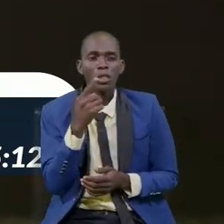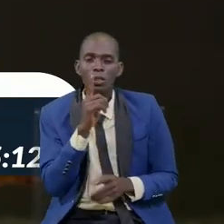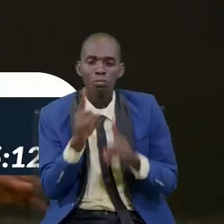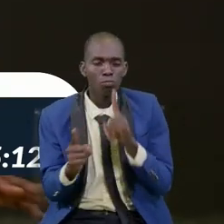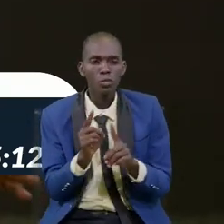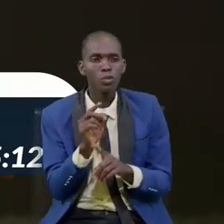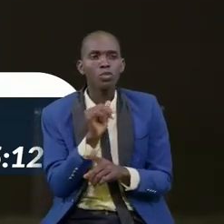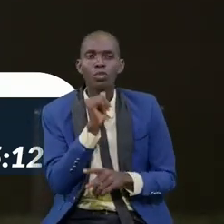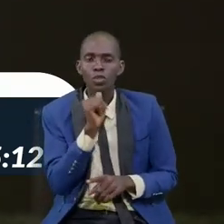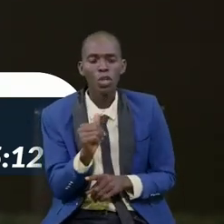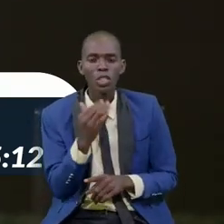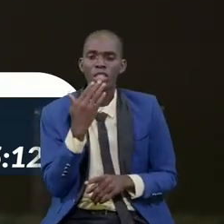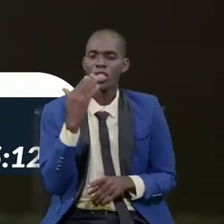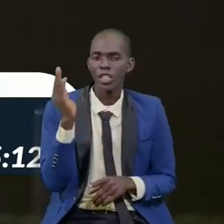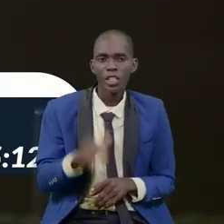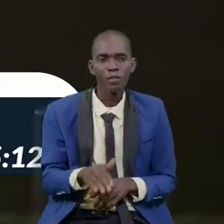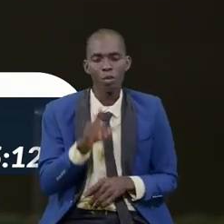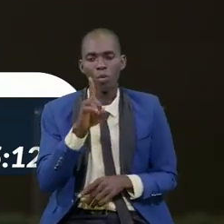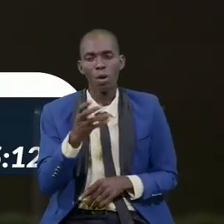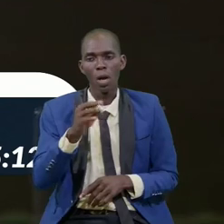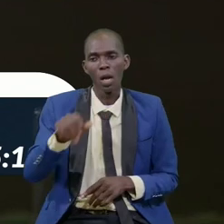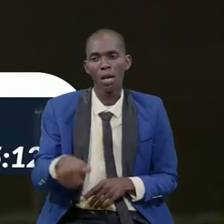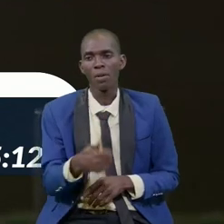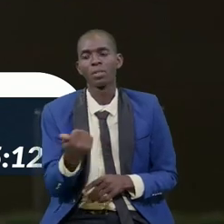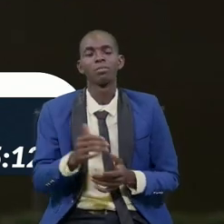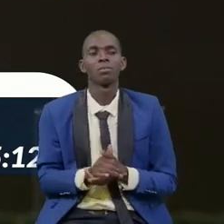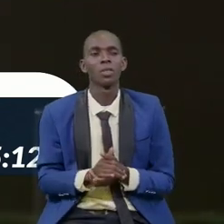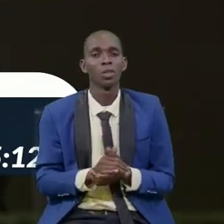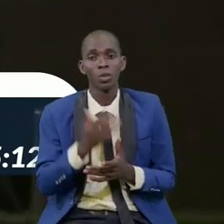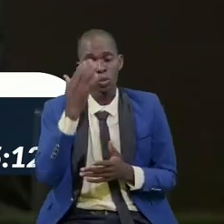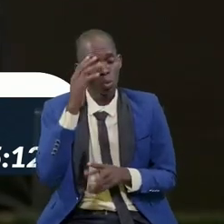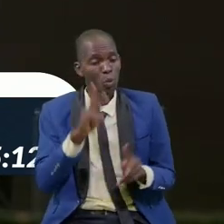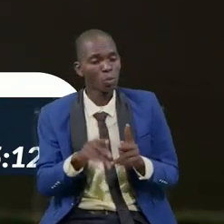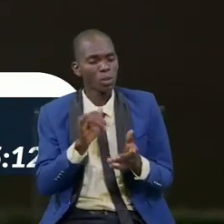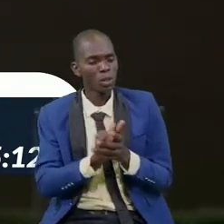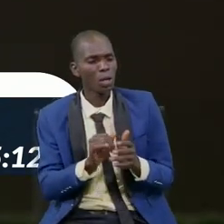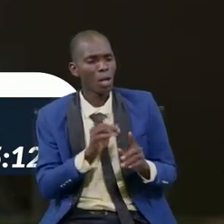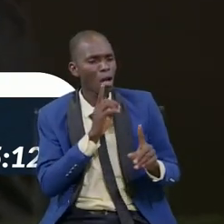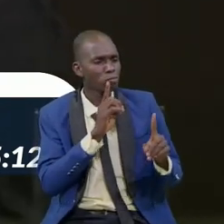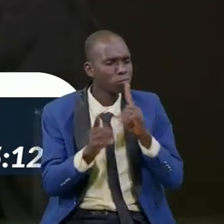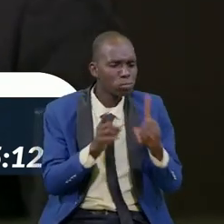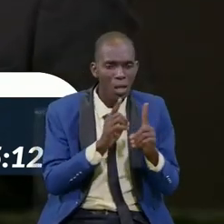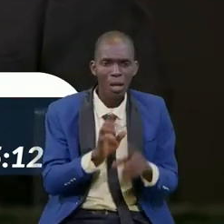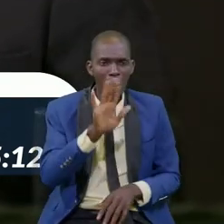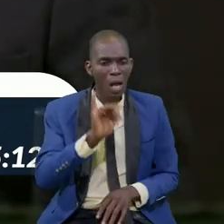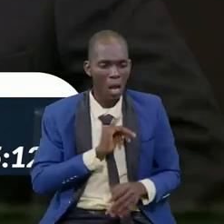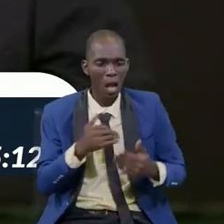mal les uns des autres, frères. Vous connaissez les gens qui vont passer par là,